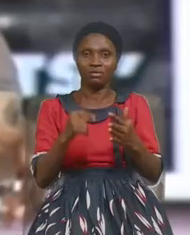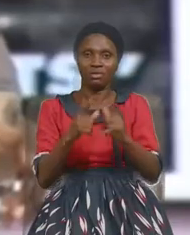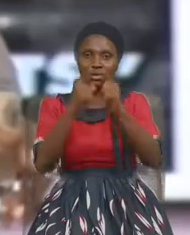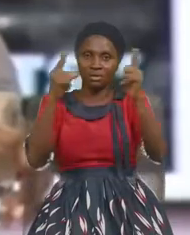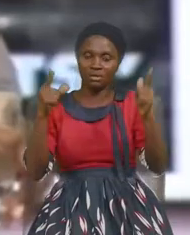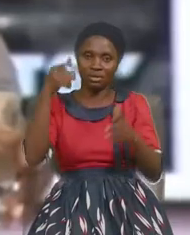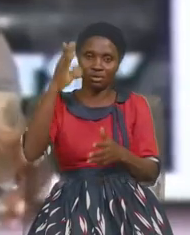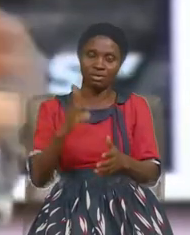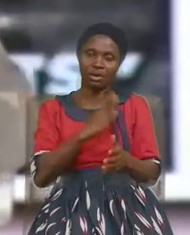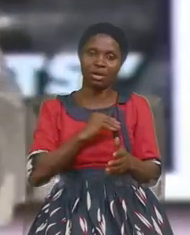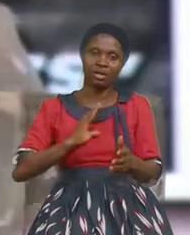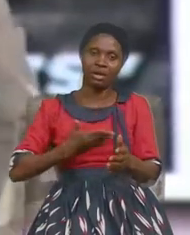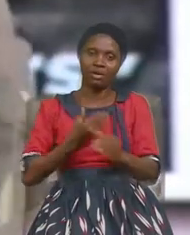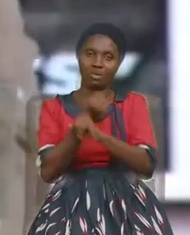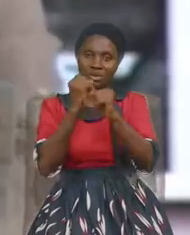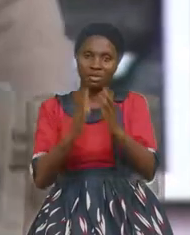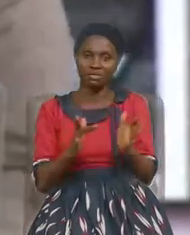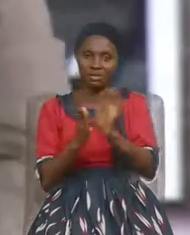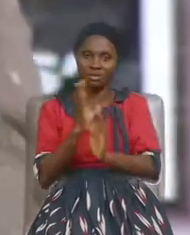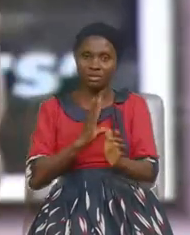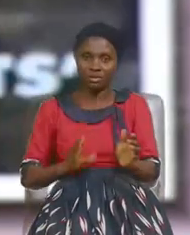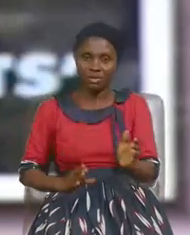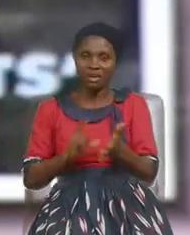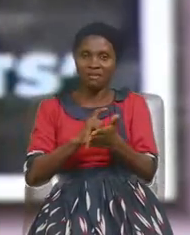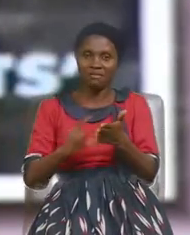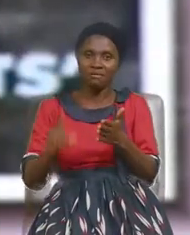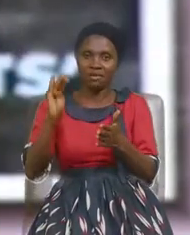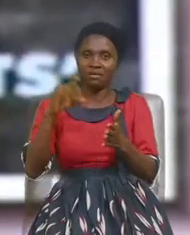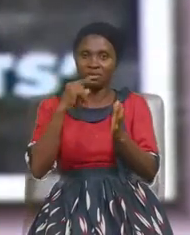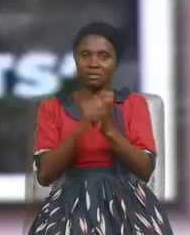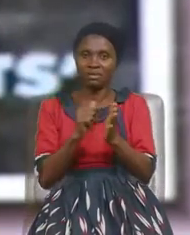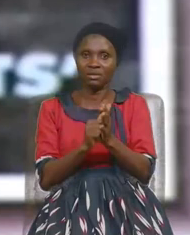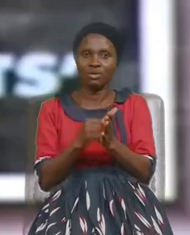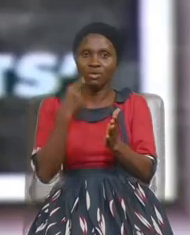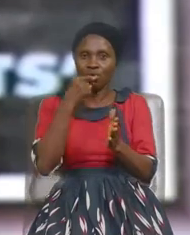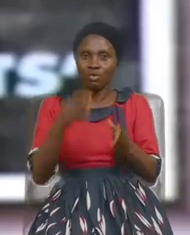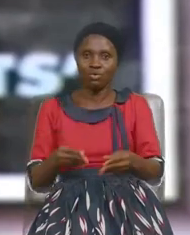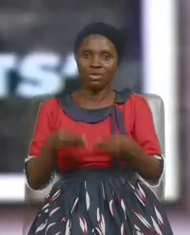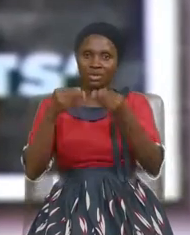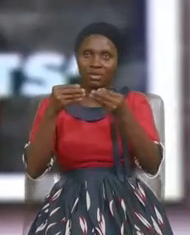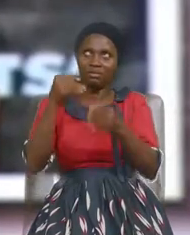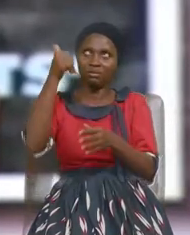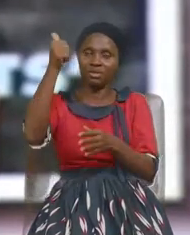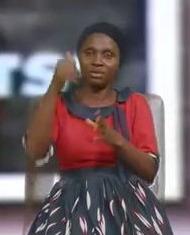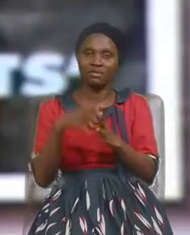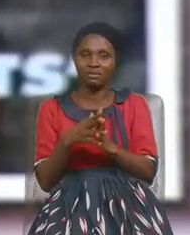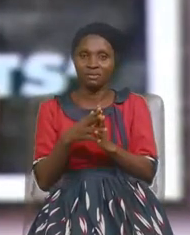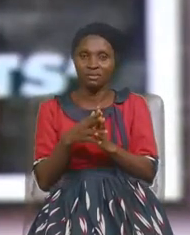Jésus-Christ. Voyez le verset 14. Qui s'est donné lui-même pour nous.